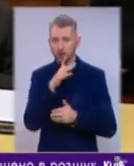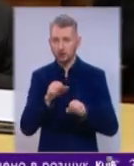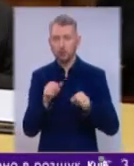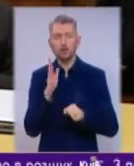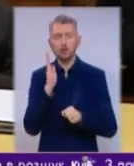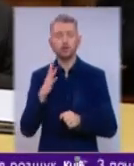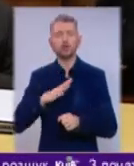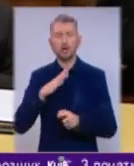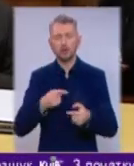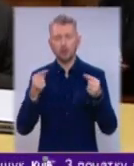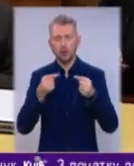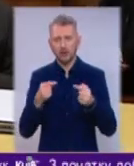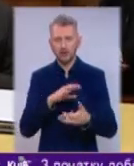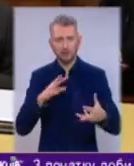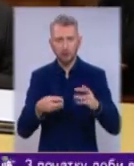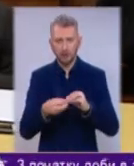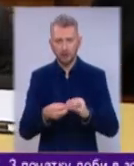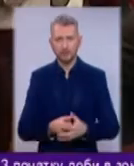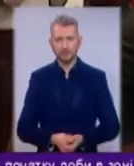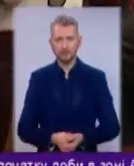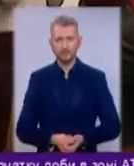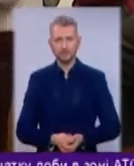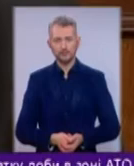можна буде чекати конкретних результатів.